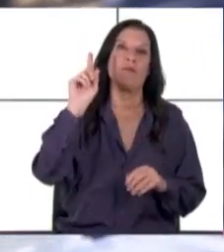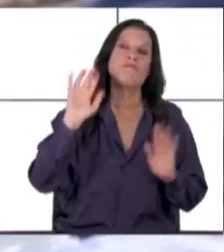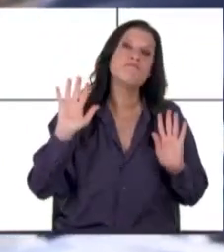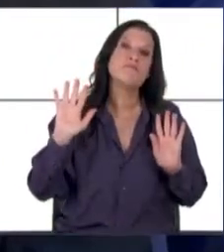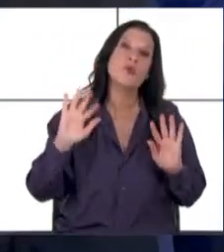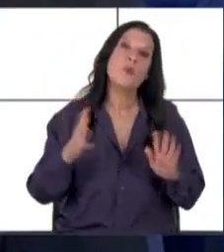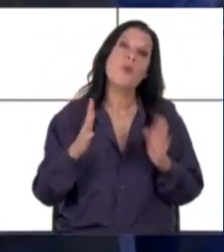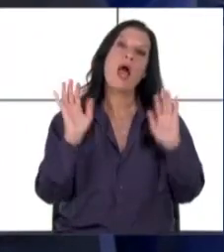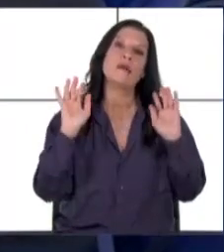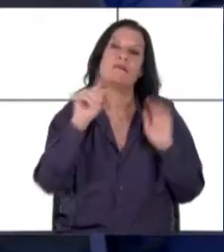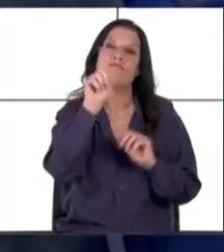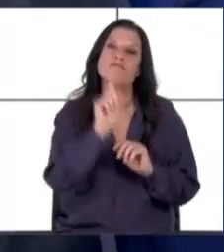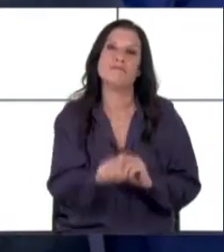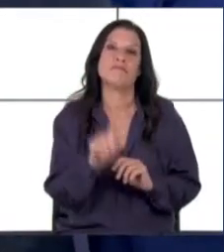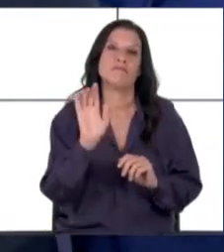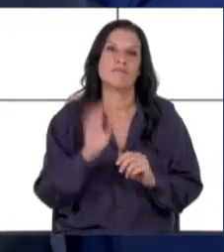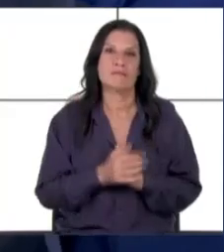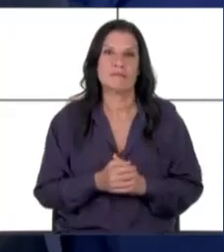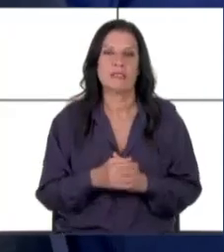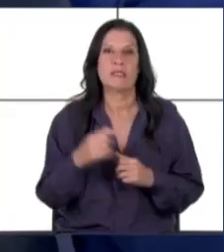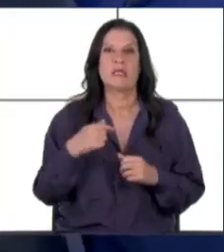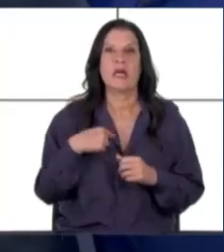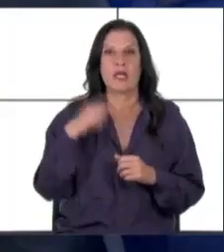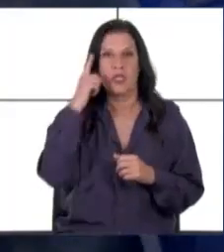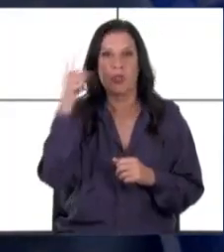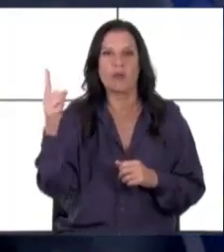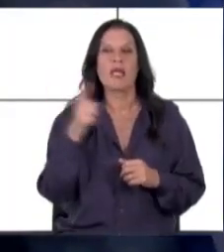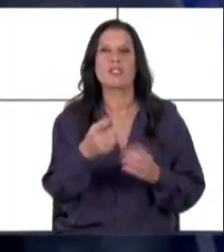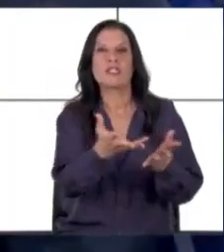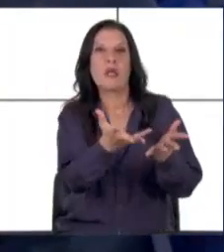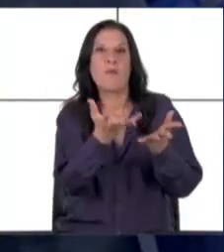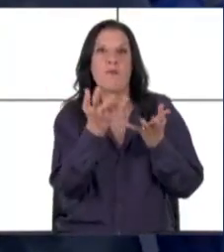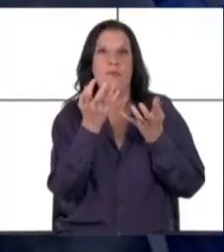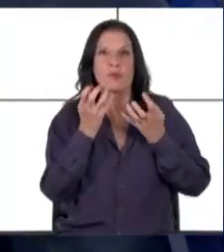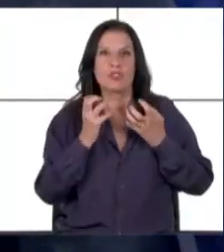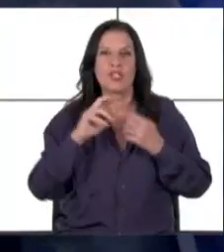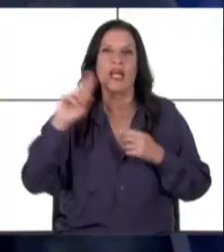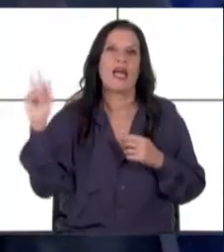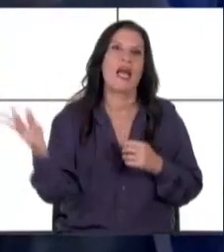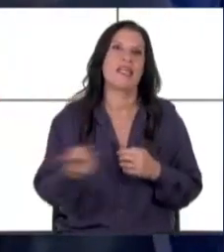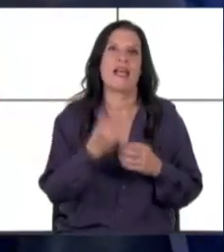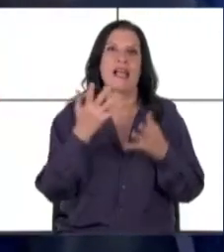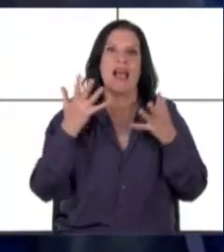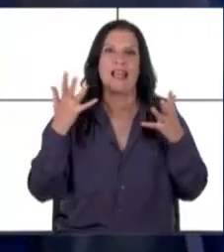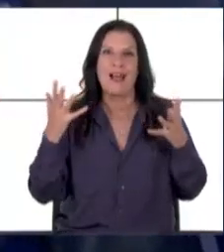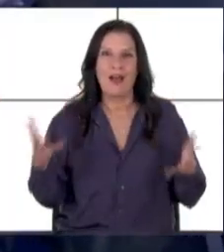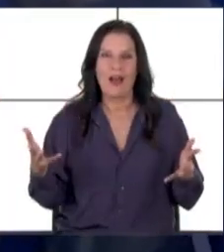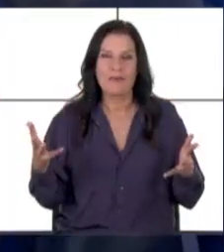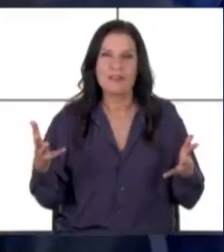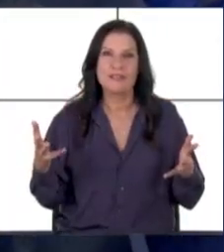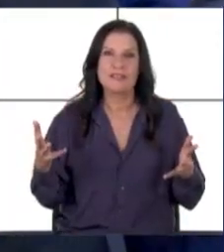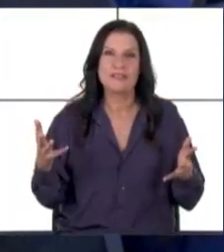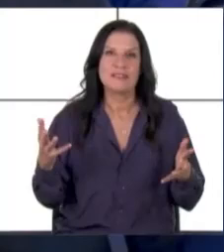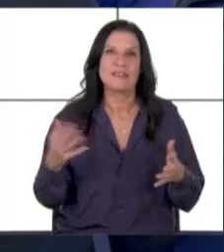להיות. אני מבין שזה מושך את הקהל להצלחה. כל מי שפה היום. יותר